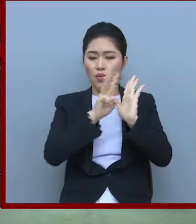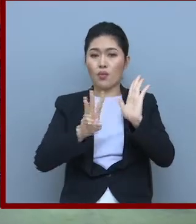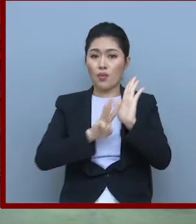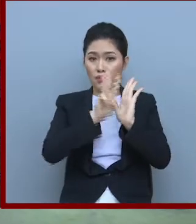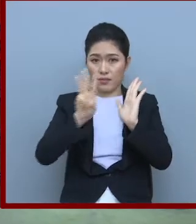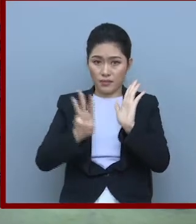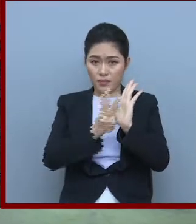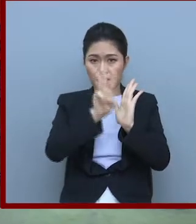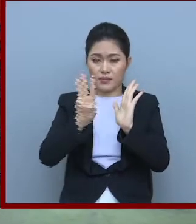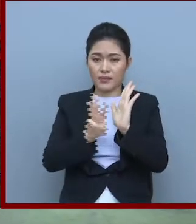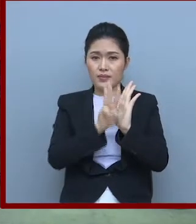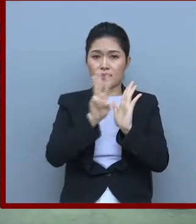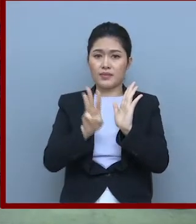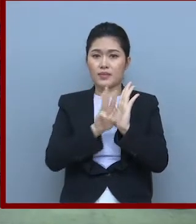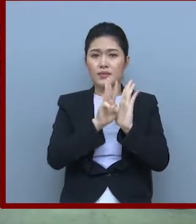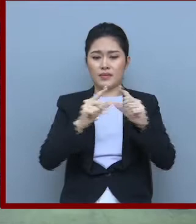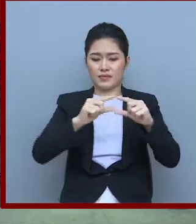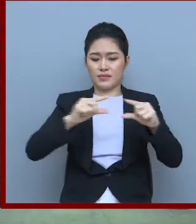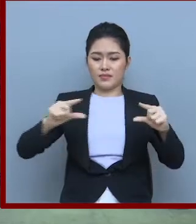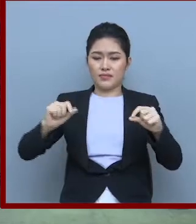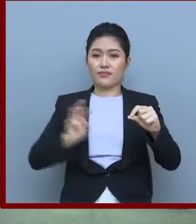างอยู่นะครับ